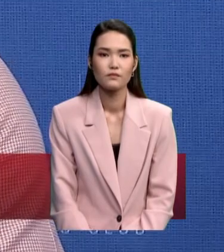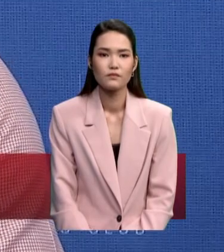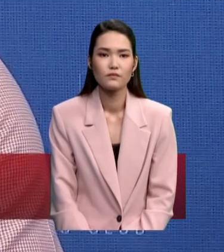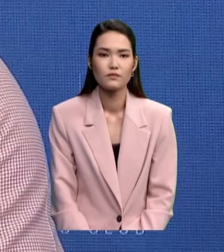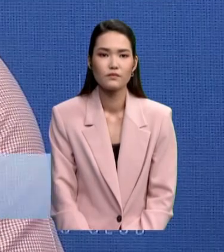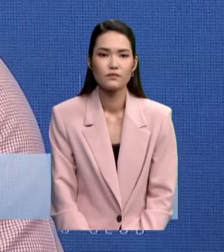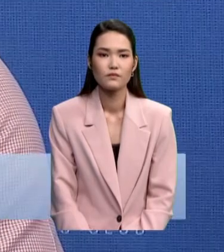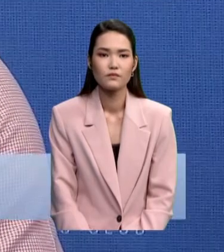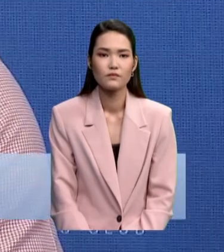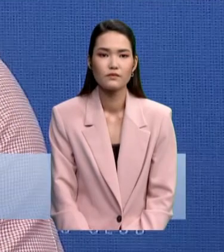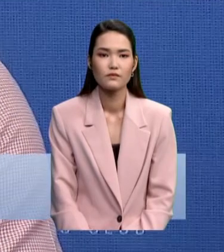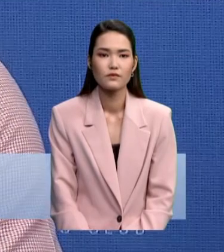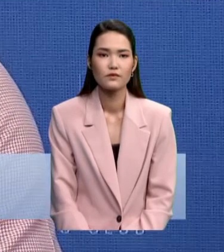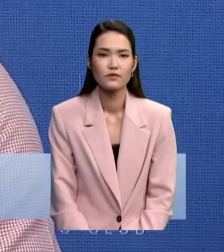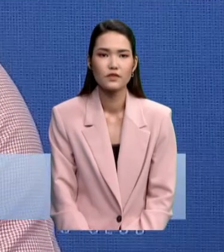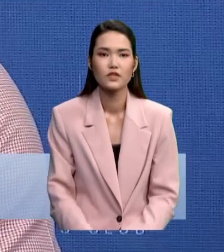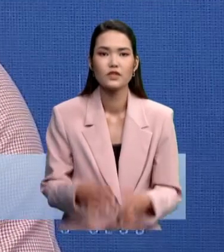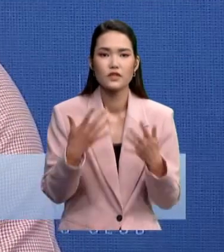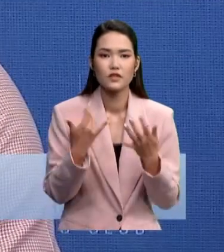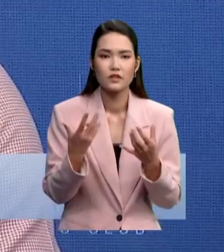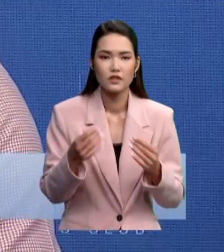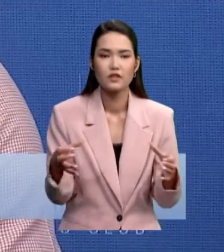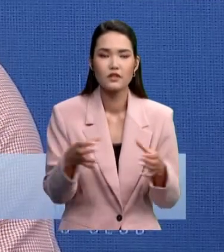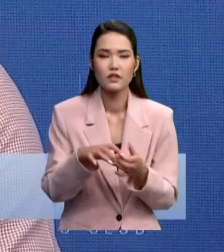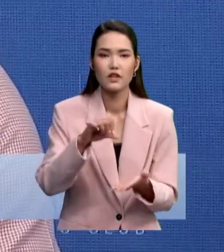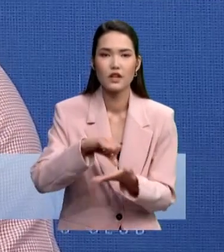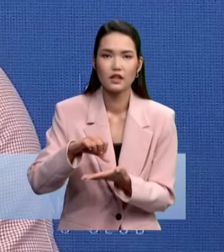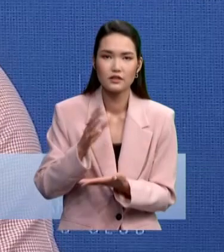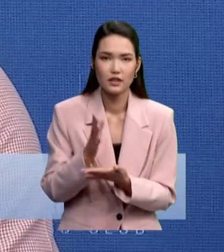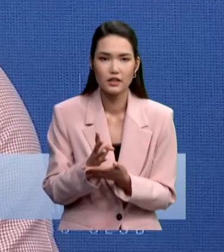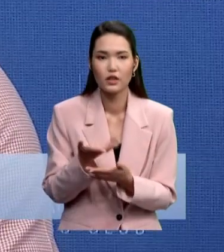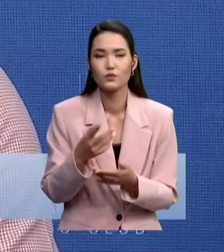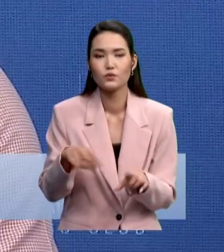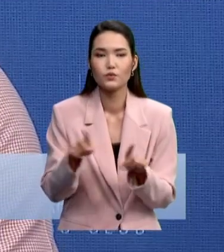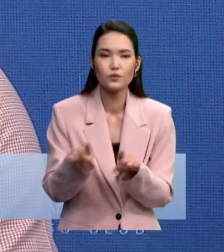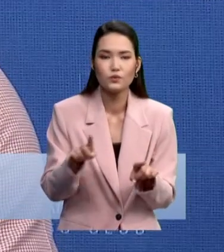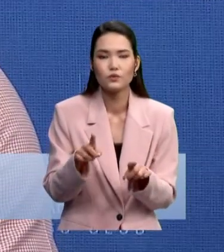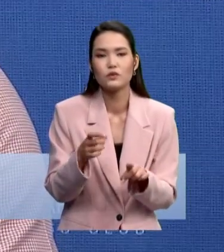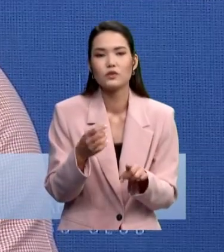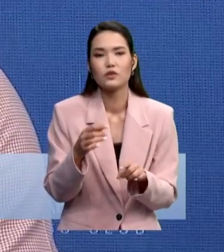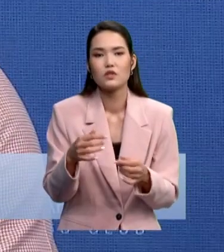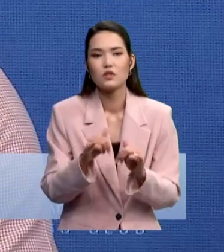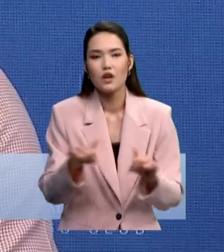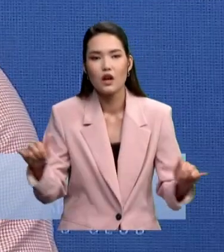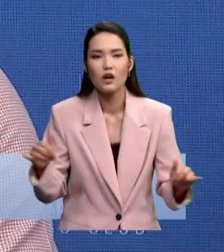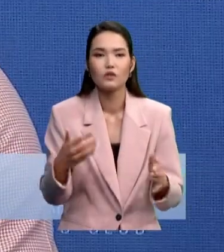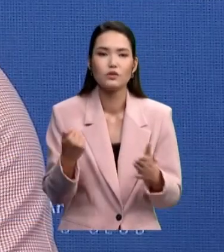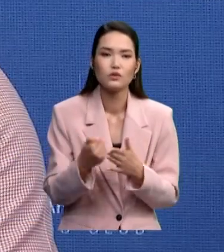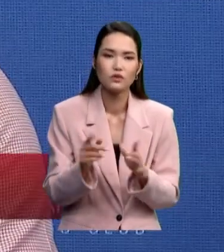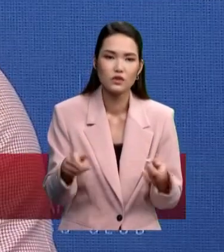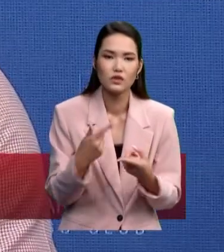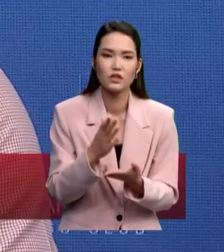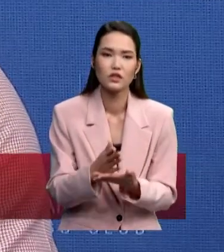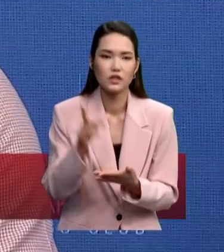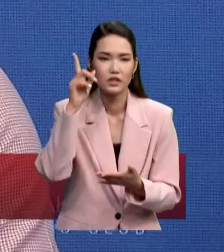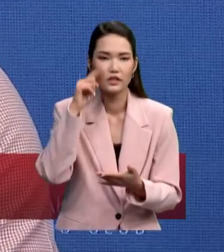Члены Политбюро Политсовета Алматинского филиала осудили предпринятые Амиртаевым шаги по избранию нового состава